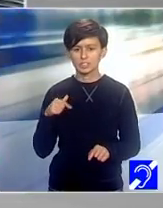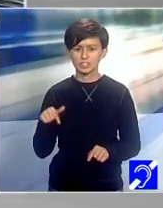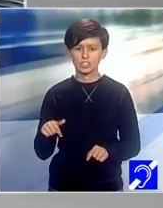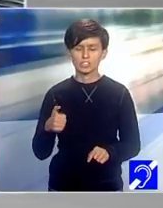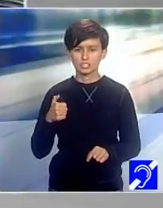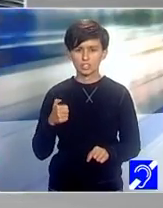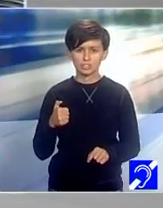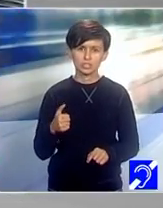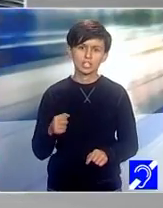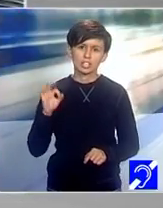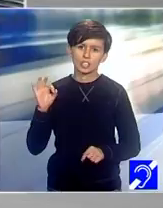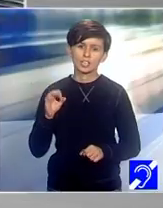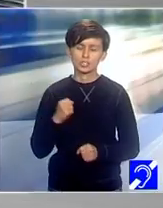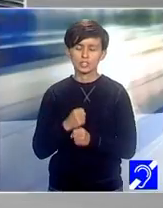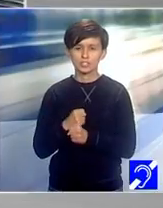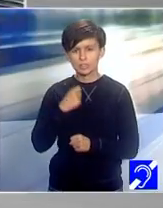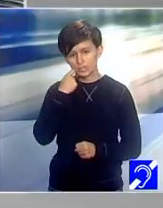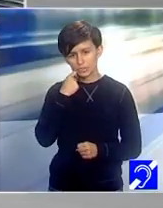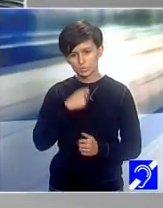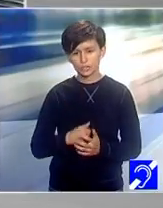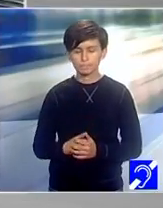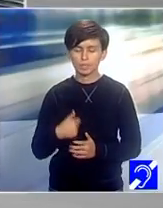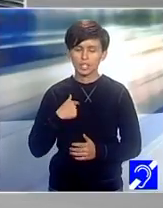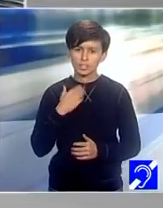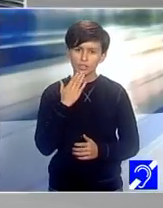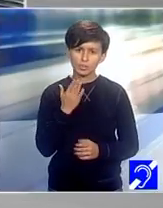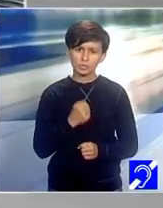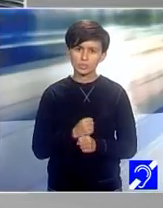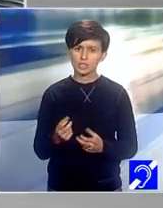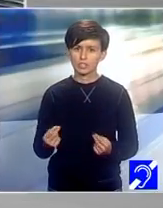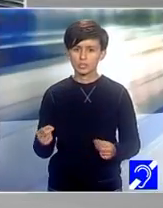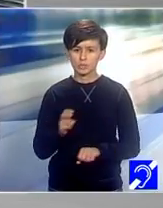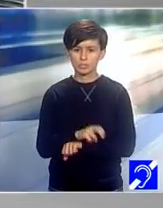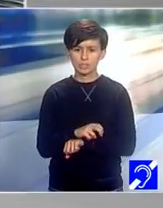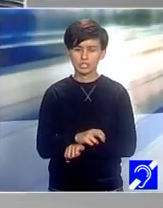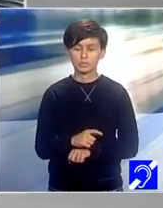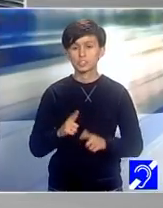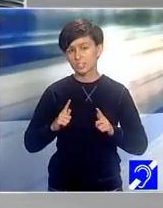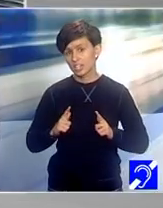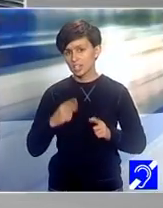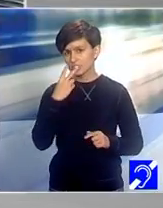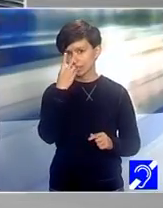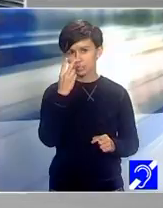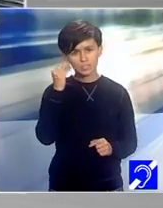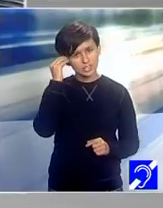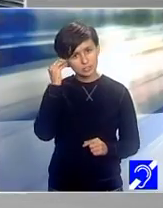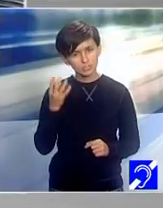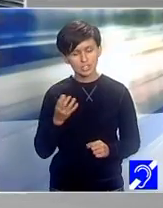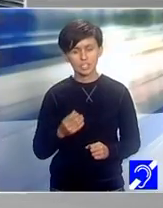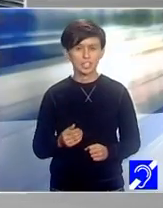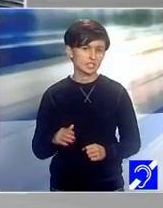100% Made in Cluj. Vă mulțumesc foarte mult pentru participare și de-abia aștept să văd ce creații